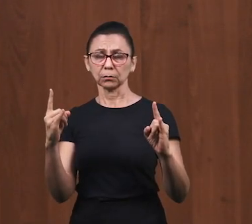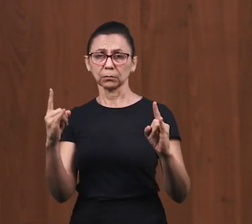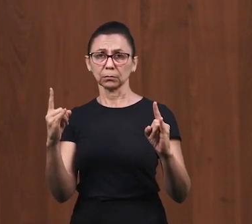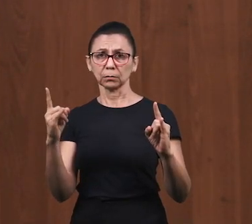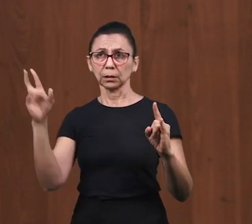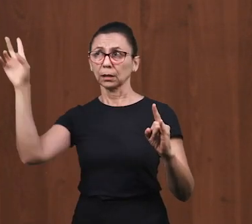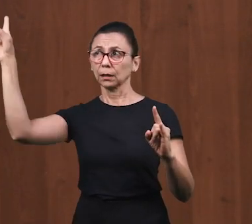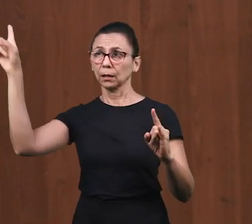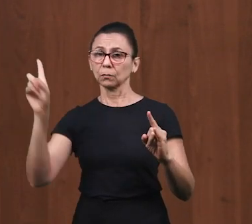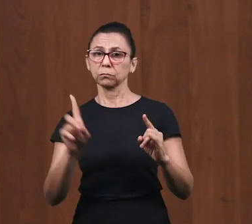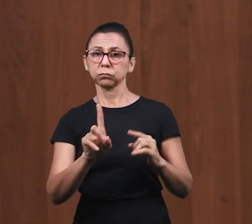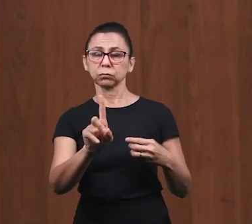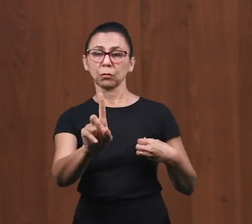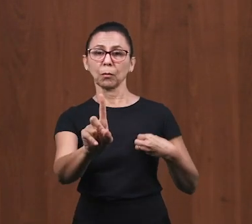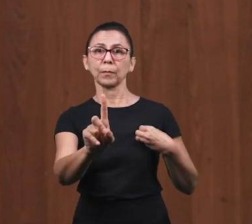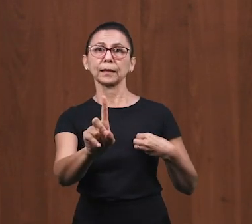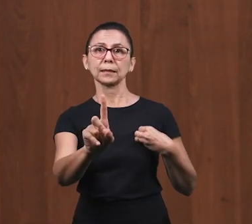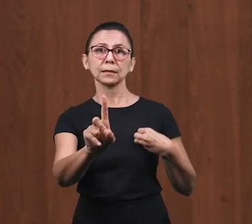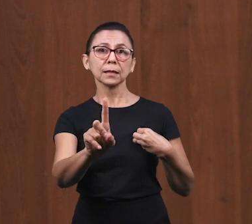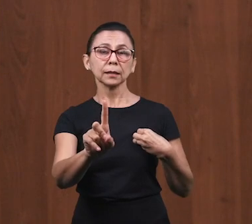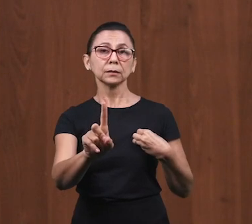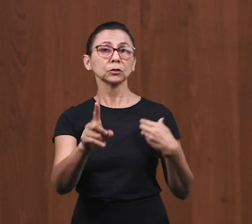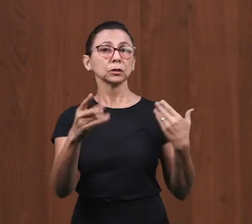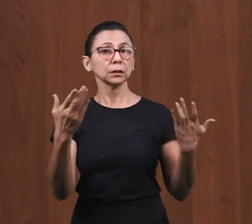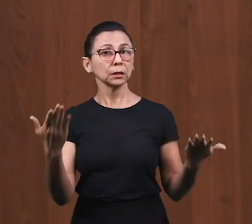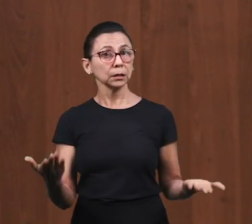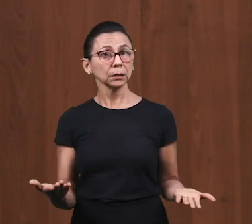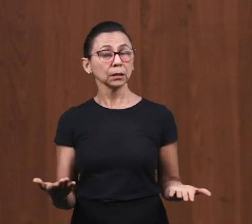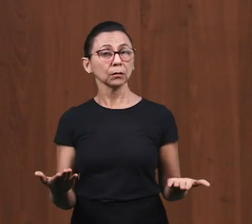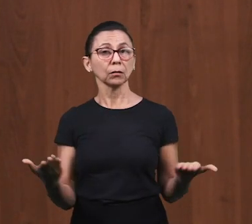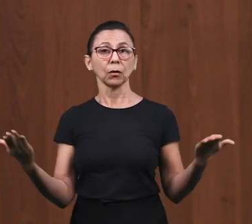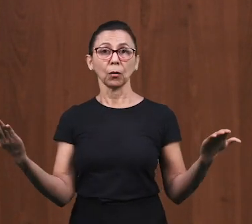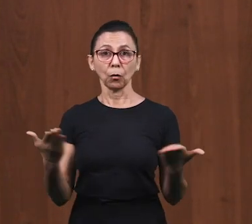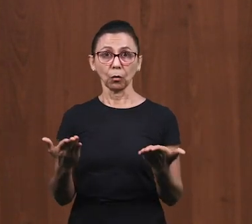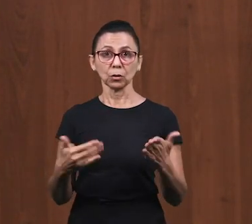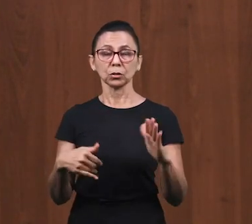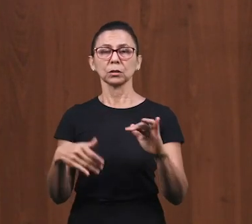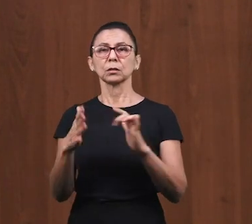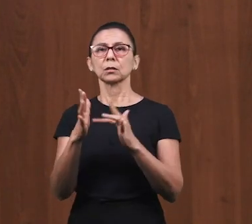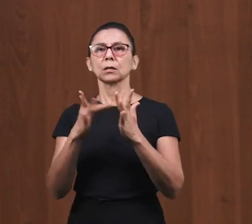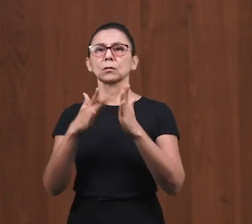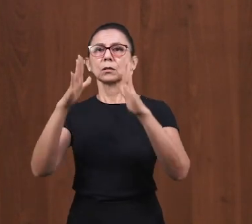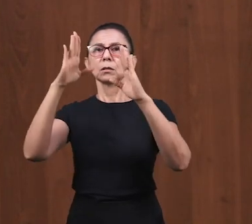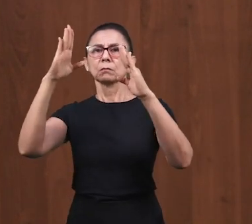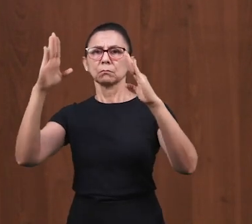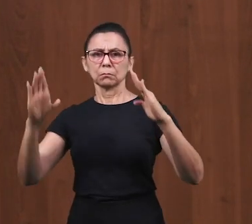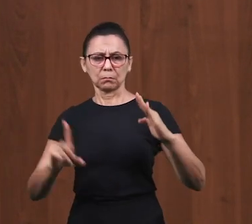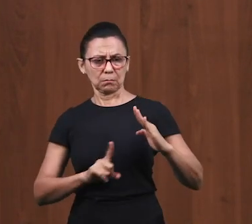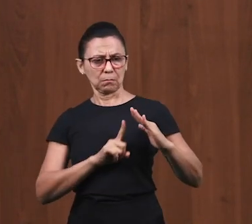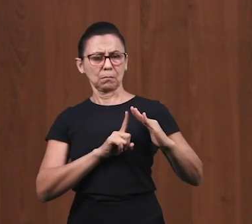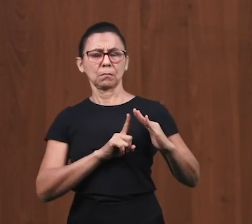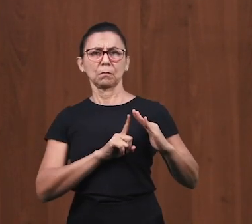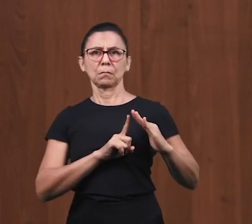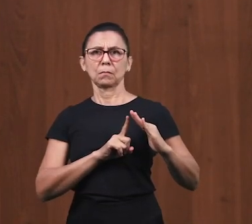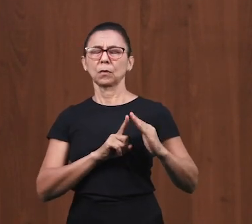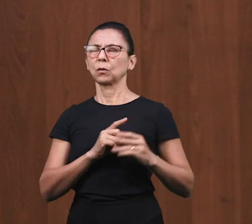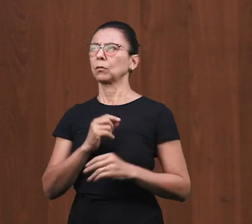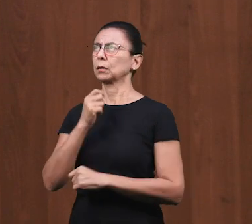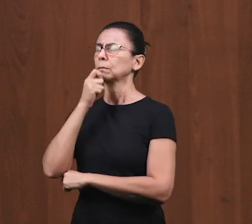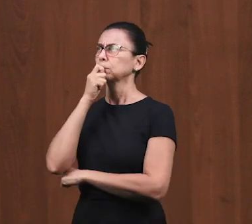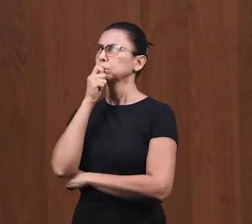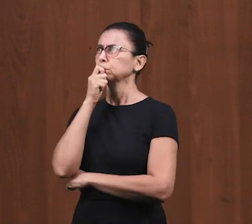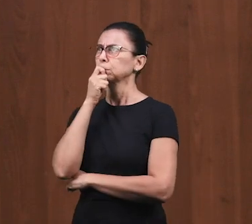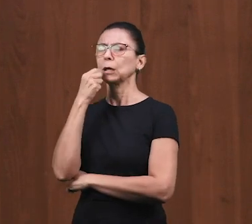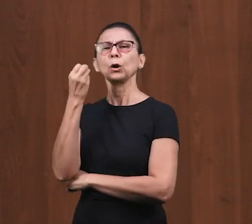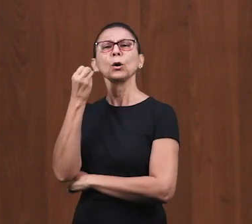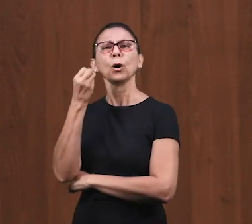allumée. Jésus, il doit trouver habitation dans nos cœurs. Mais comment nous pouvons faire afin que cette lumière soit